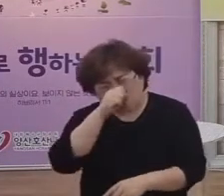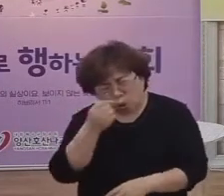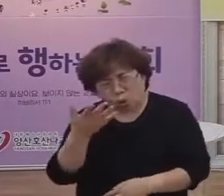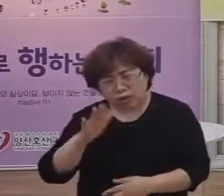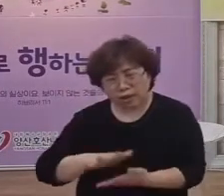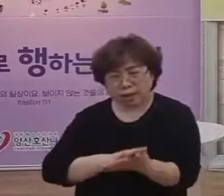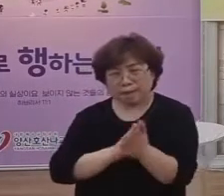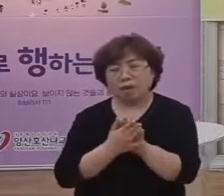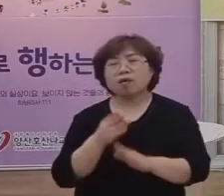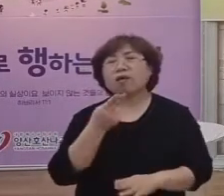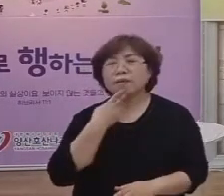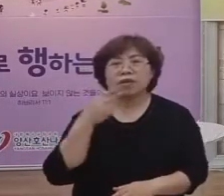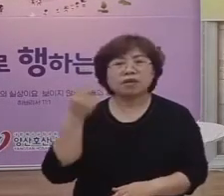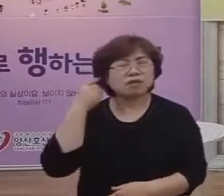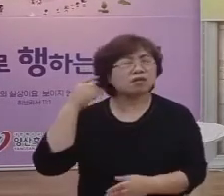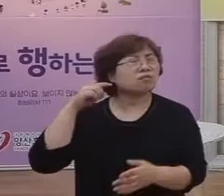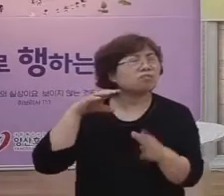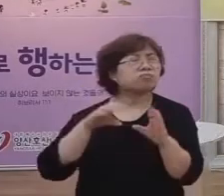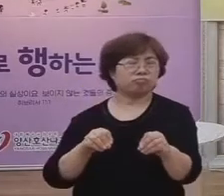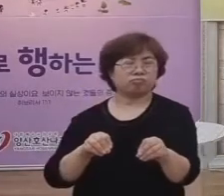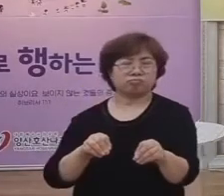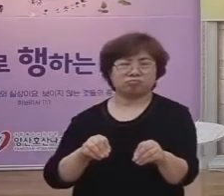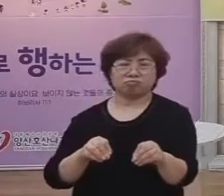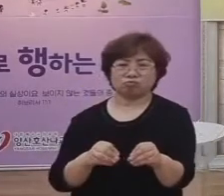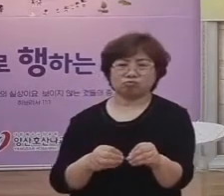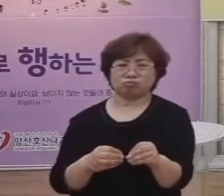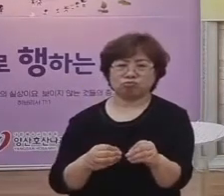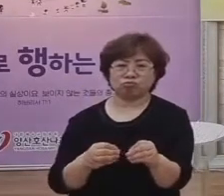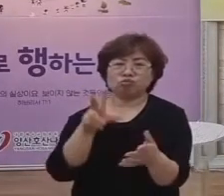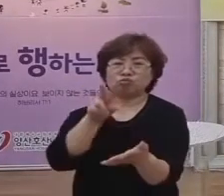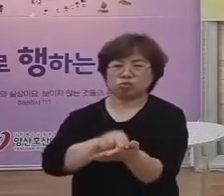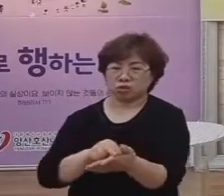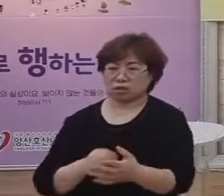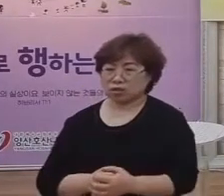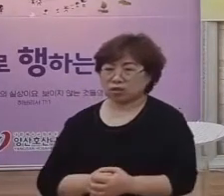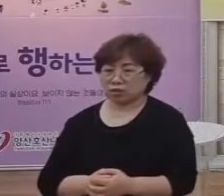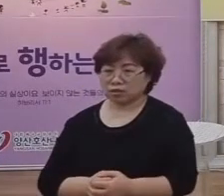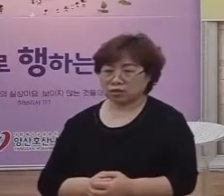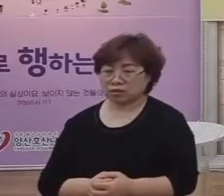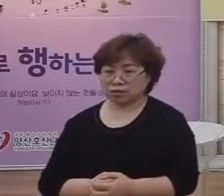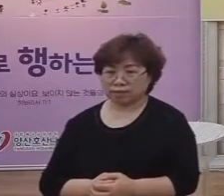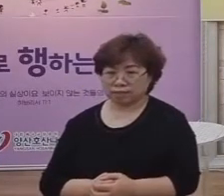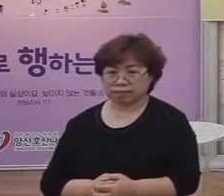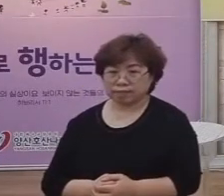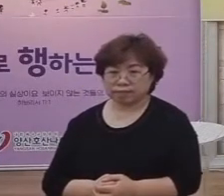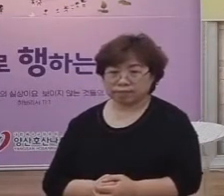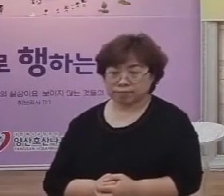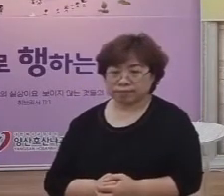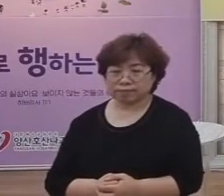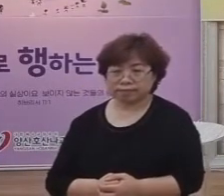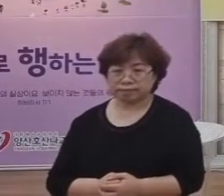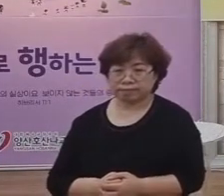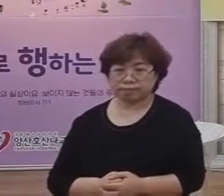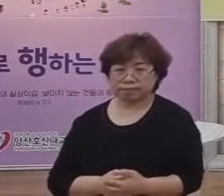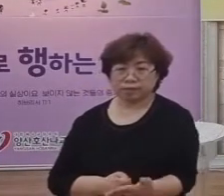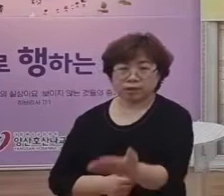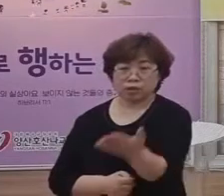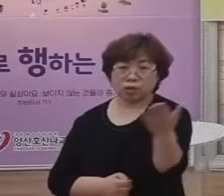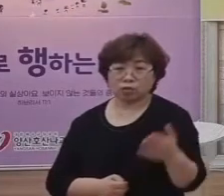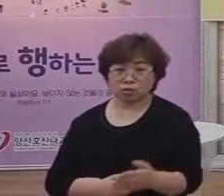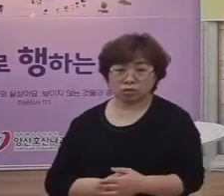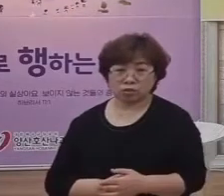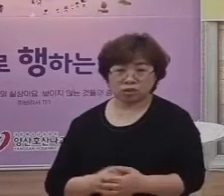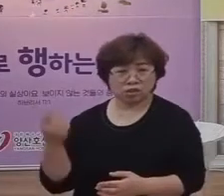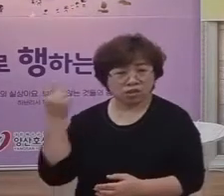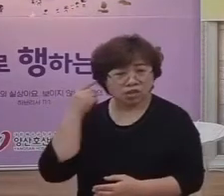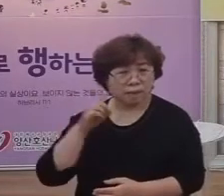거예요. 듣기만 한다는 거예요. 이게 우리의 문제다라는 것을 야고보가 말해주고 있습니다. 여러분, 어느 쪽입니까? 오늘